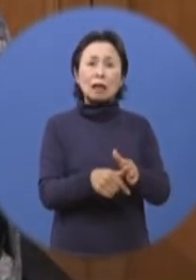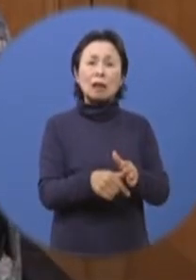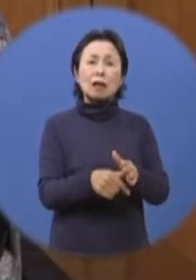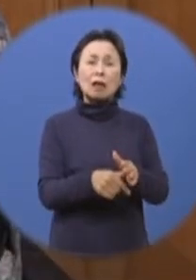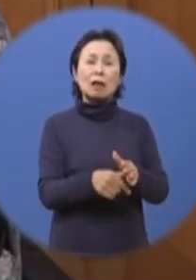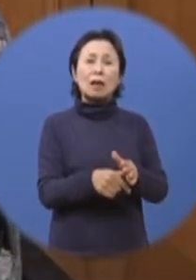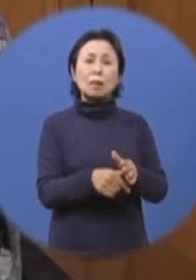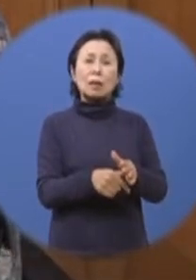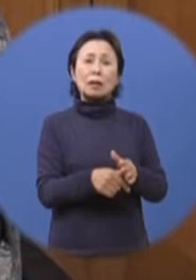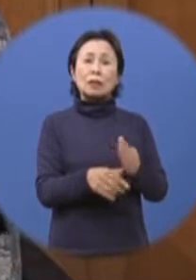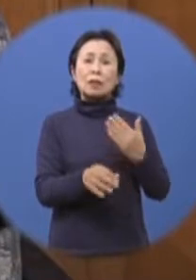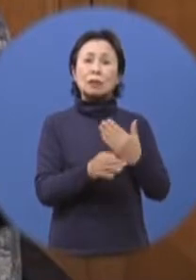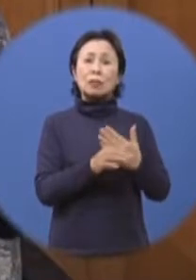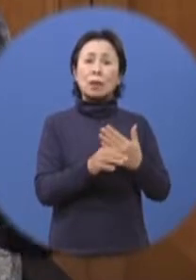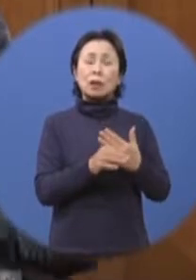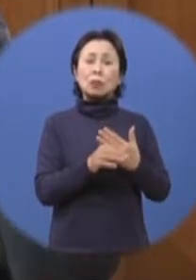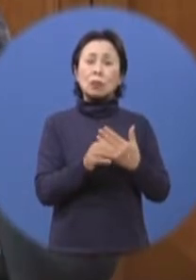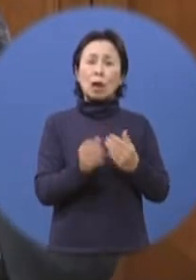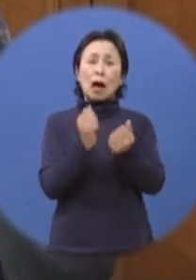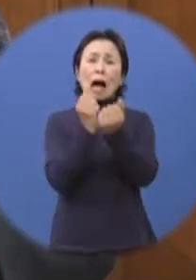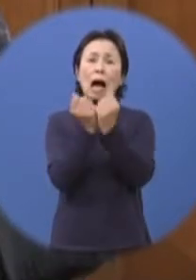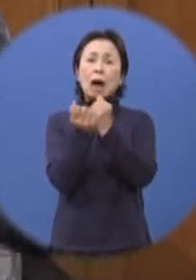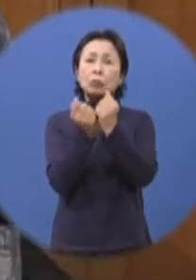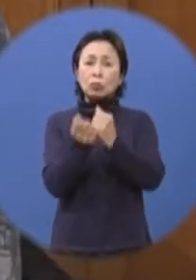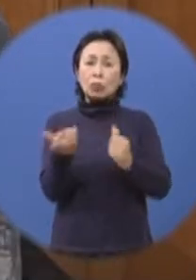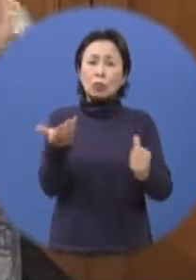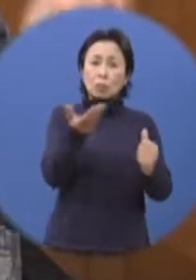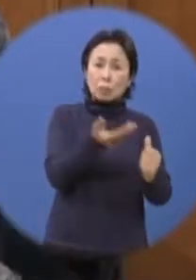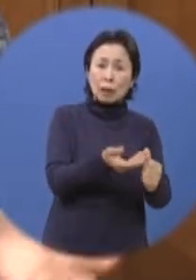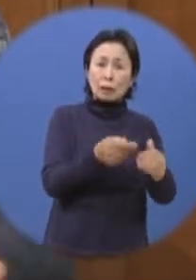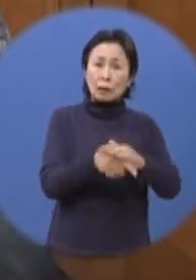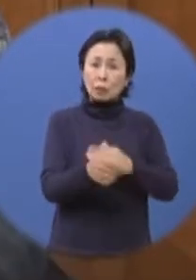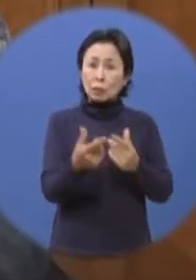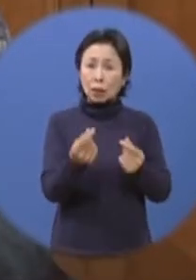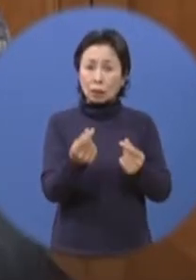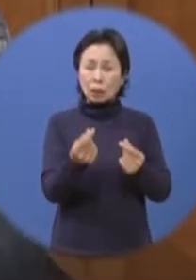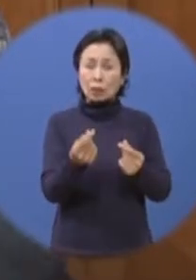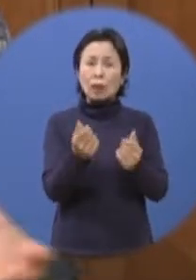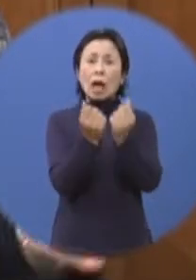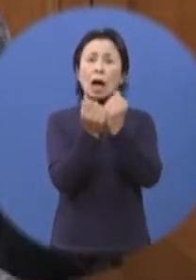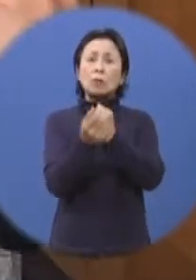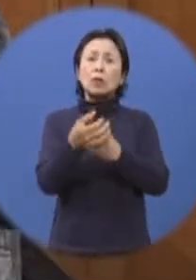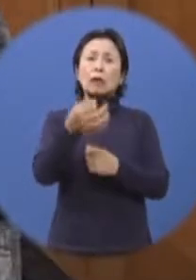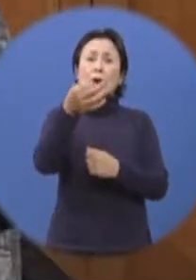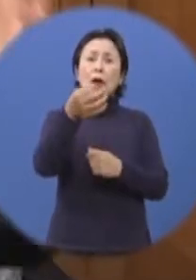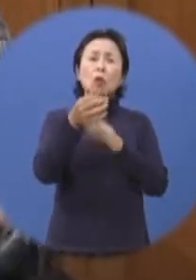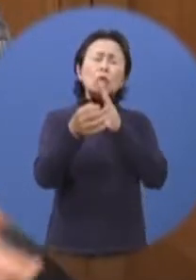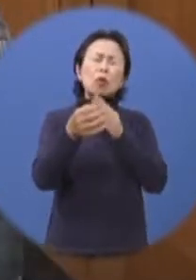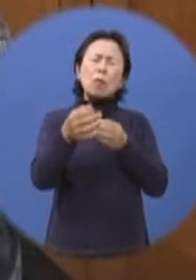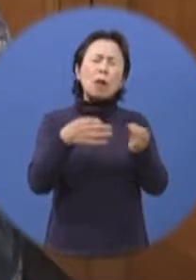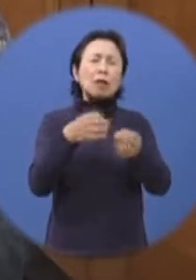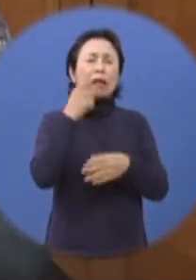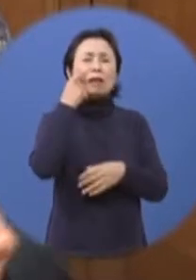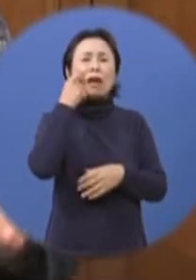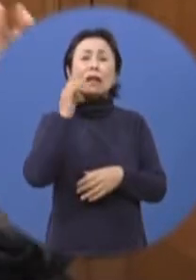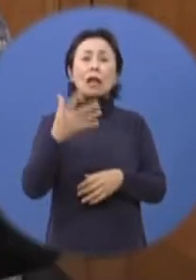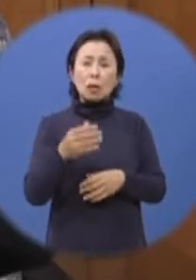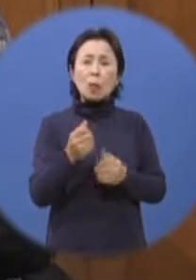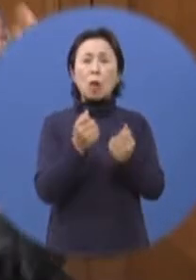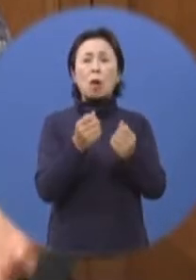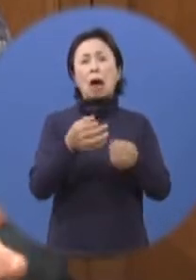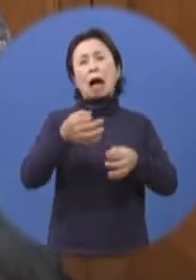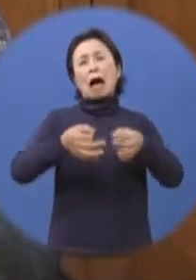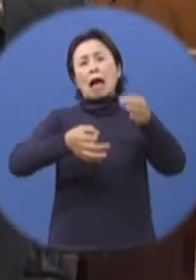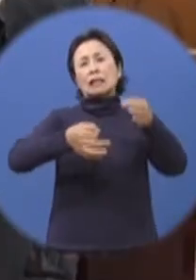株をあの相続しだろうと下部には価値があるぞねそんなも売れない各なんですけどね売れるんじゃ